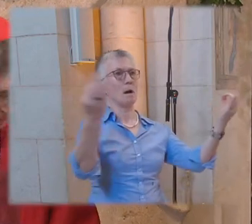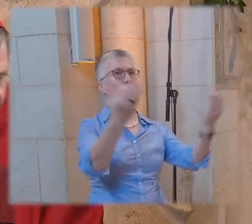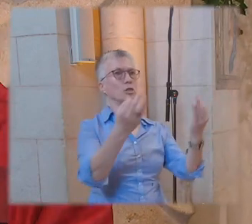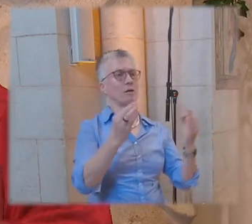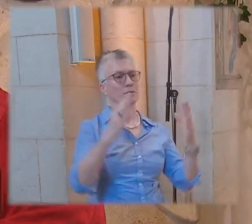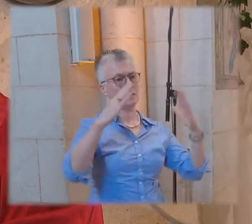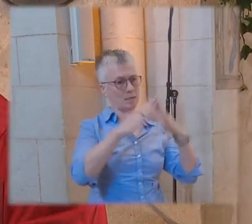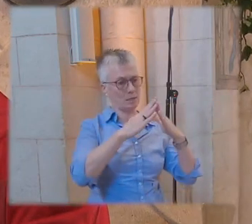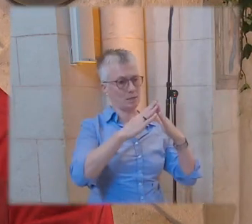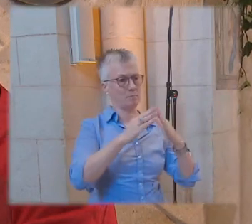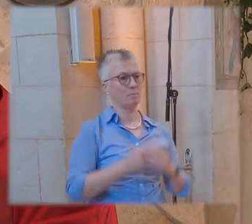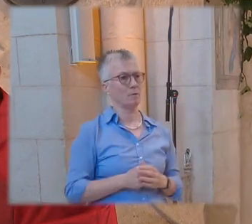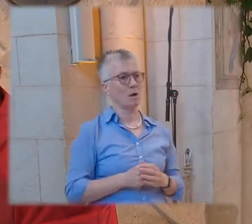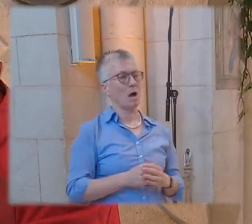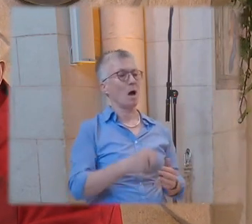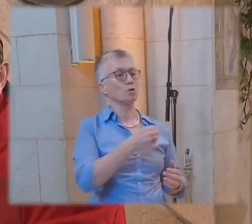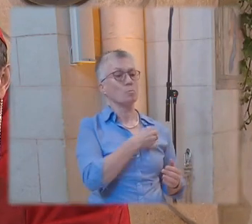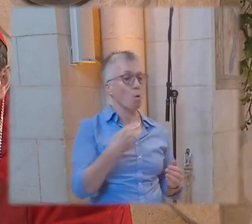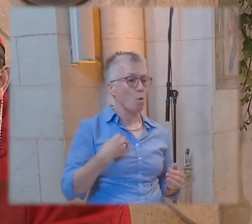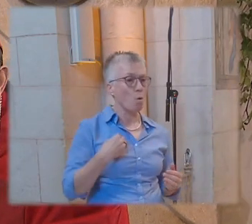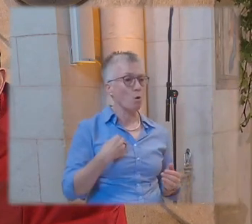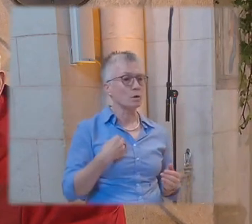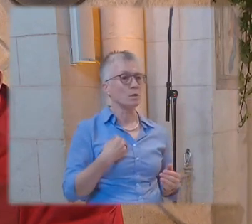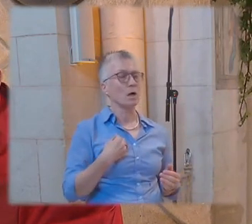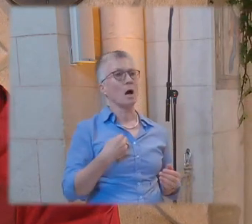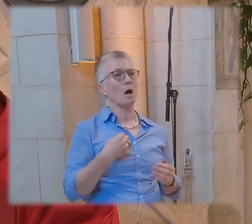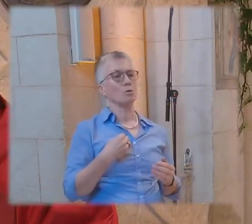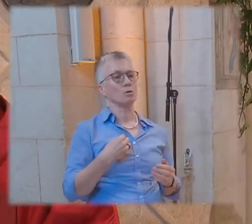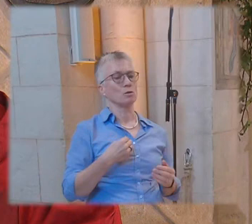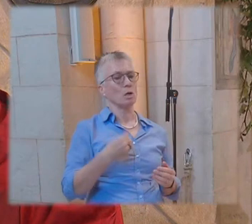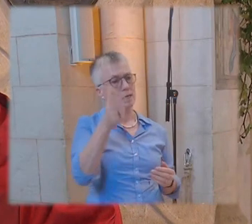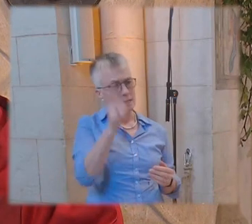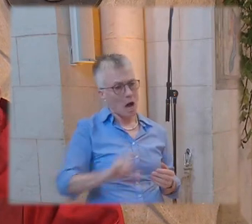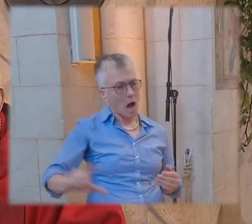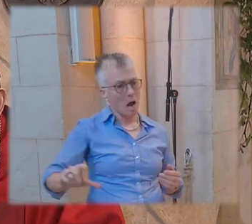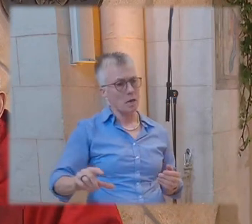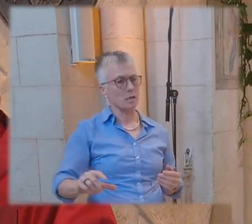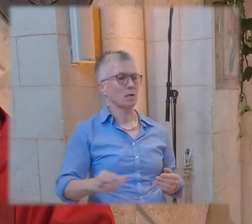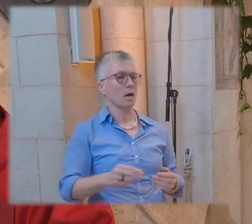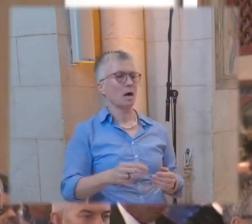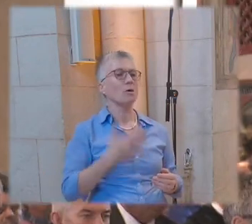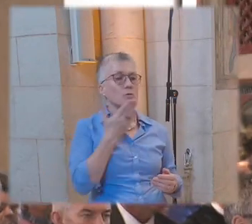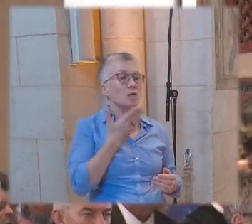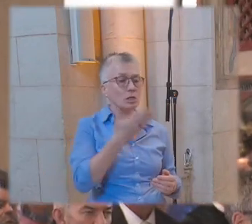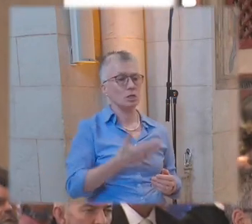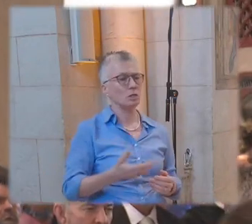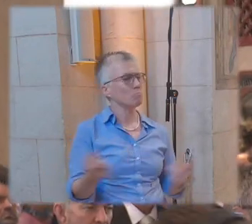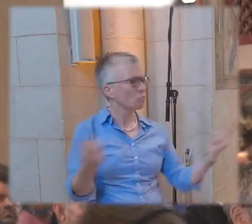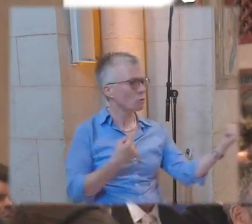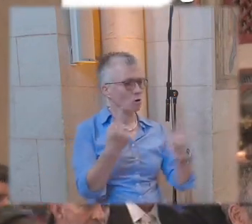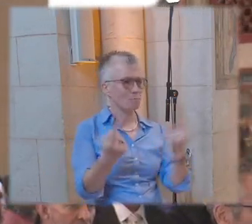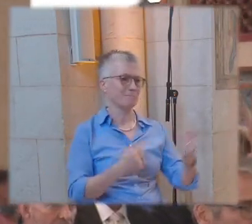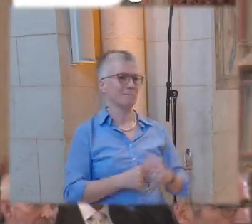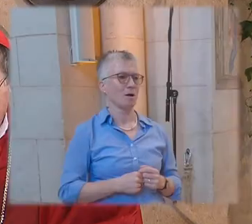sind aus Tschechien, aus Polen, aus Italien. Wir sind Weltkirche, wenn wir ein solches